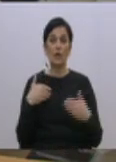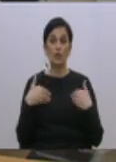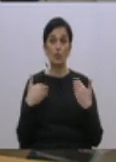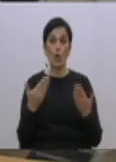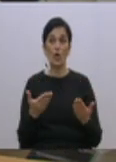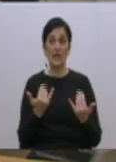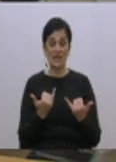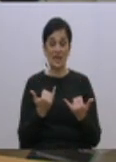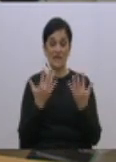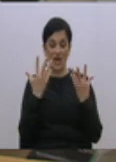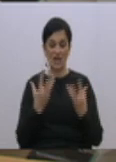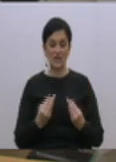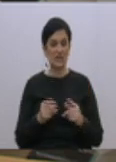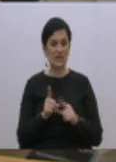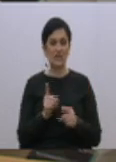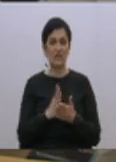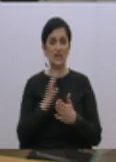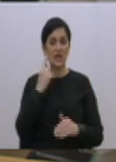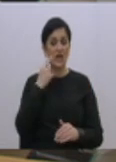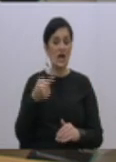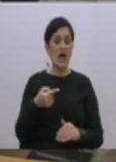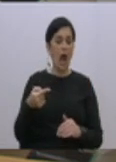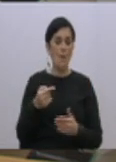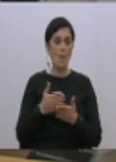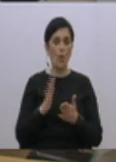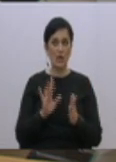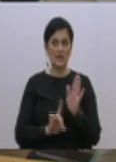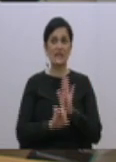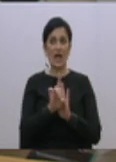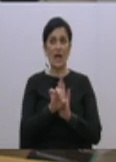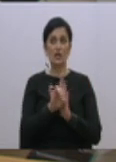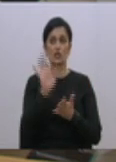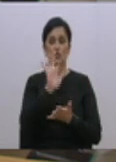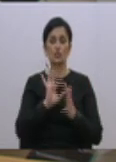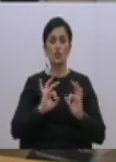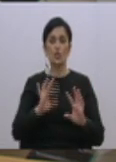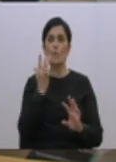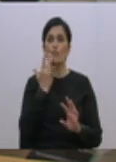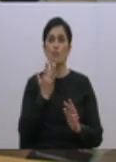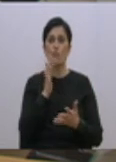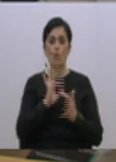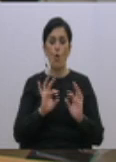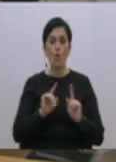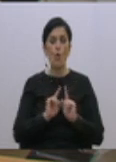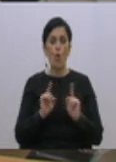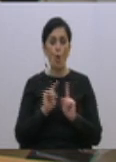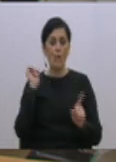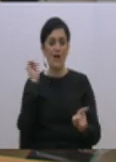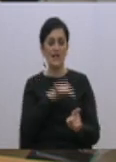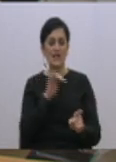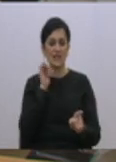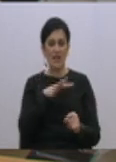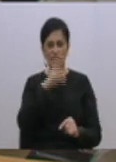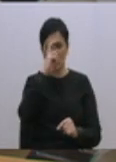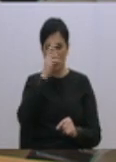Მოგესალმებით, დღევანდელი დღეს არ წარმოადგენს გამონაკლის. Დაიწყო განცხადებები, პოლიტიკური განცხადებები ოპოზიციაზე თავდასხმით